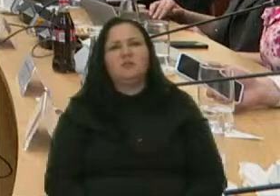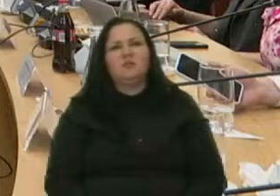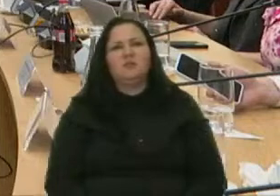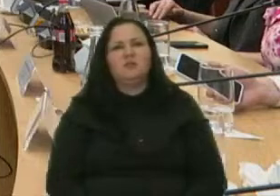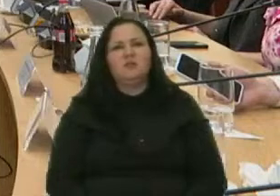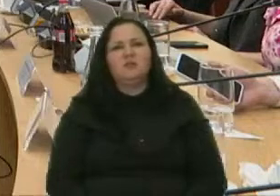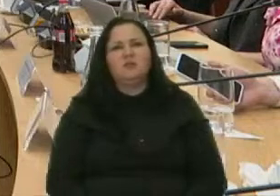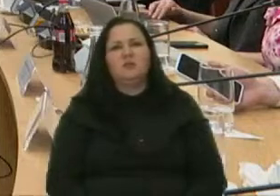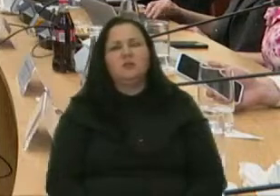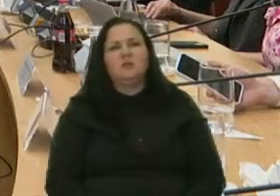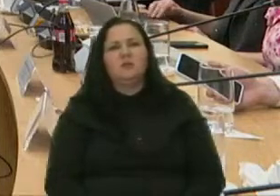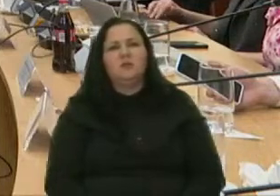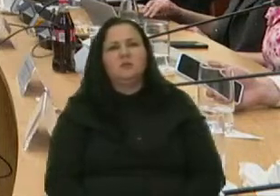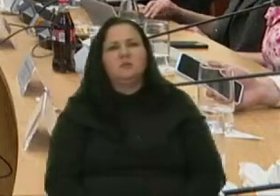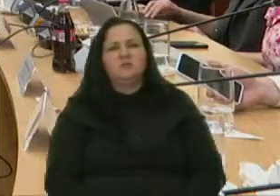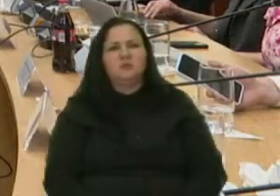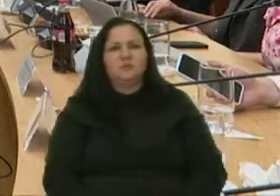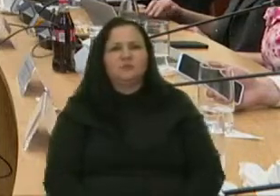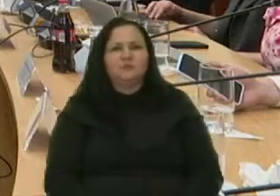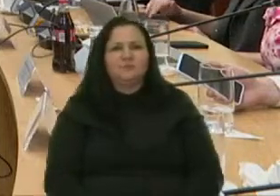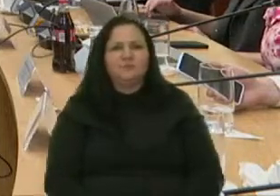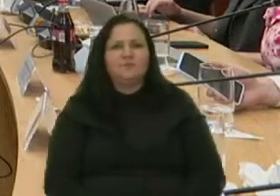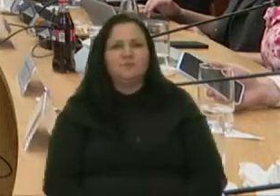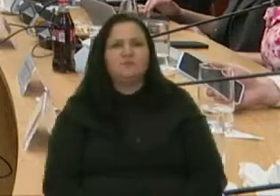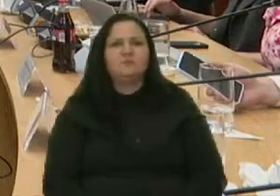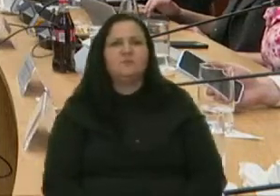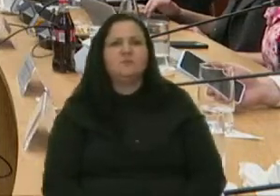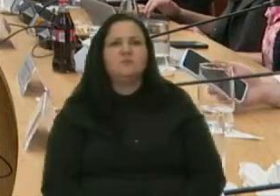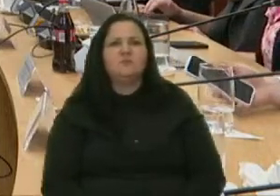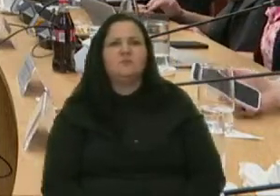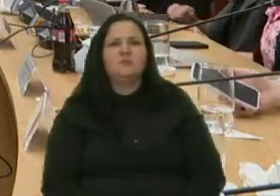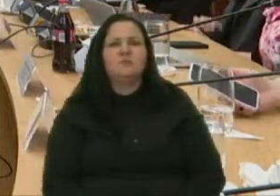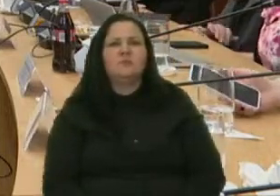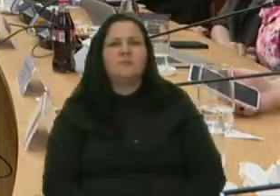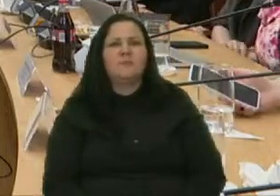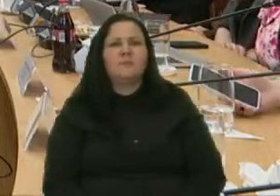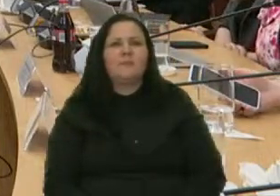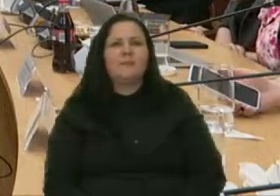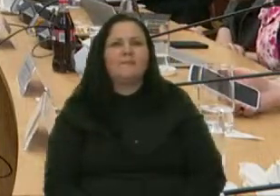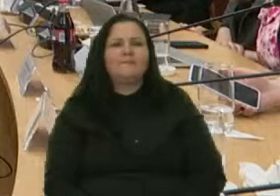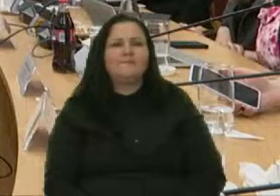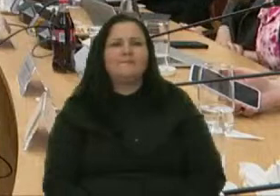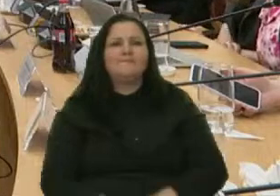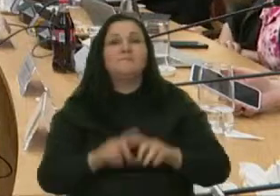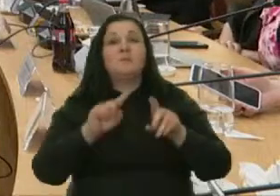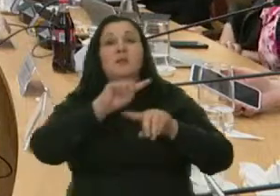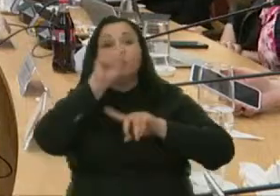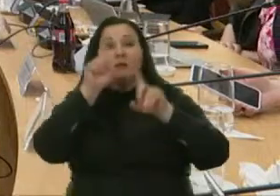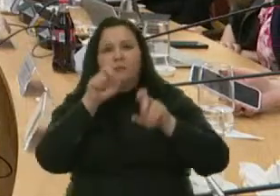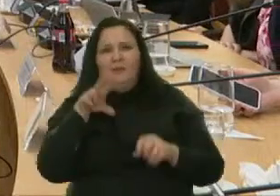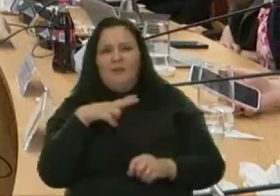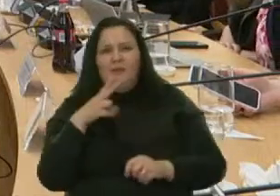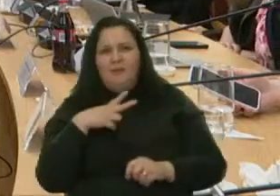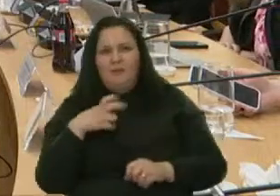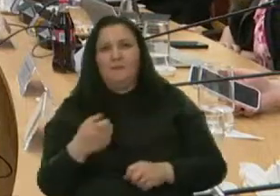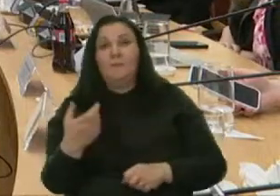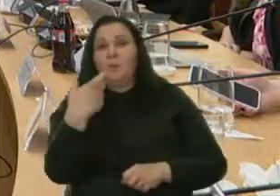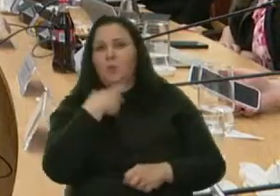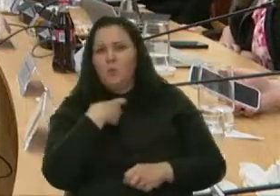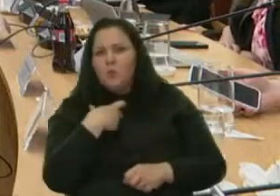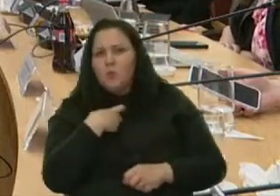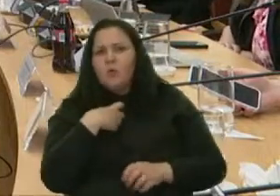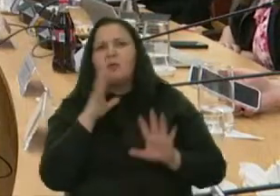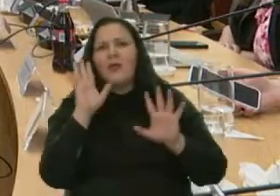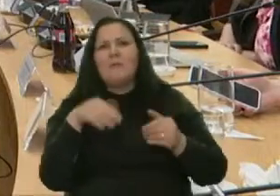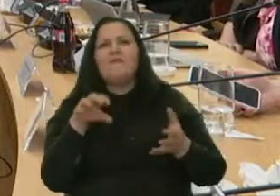primar ați rezolvat ați rezolvat acuma Bun să vine microfonul la dumneavoastră atunci doamna BD este să rămână și pe Band Întrebarea este putem Oare